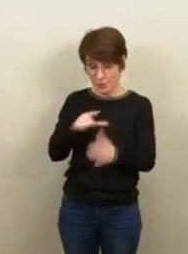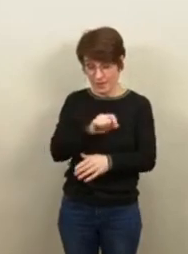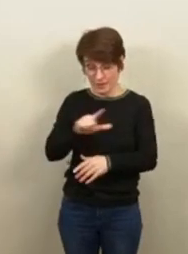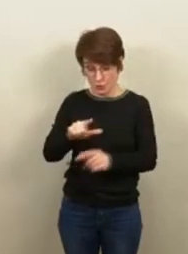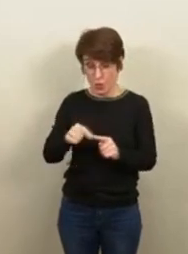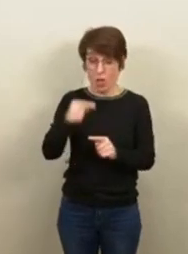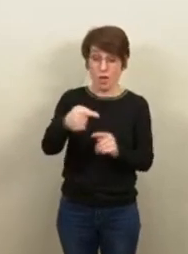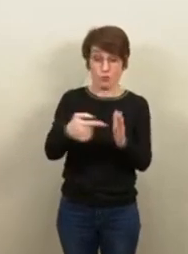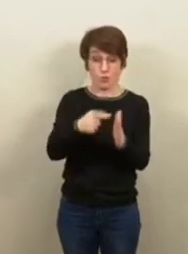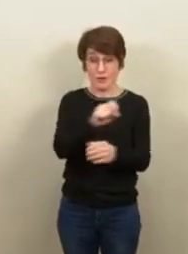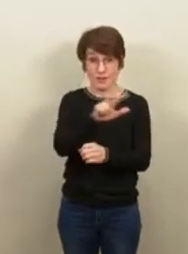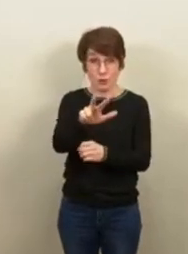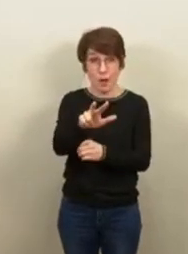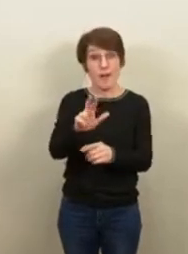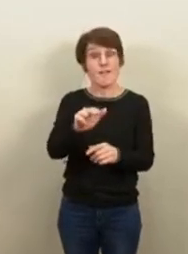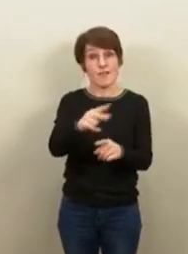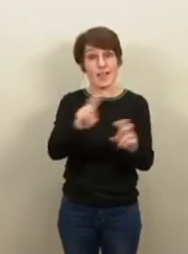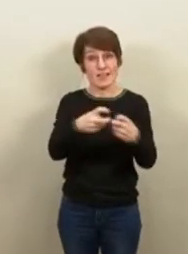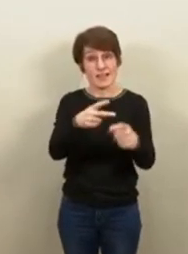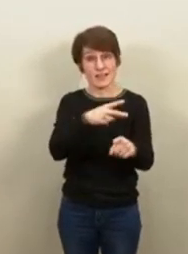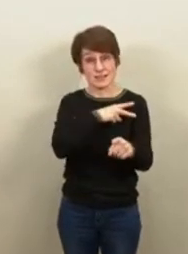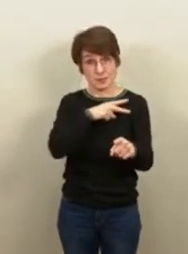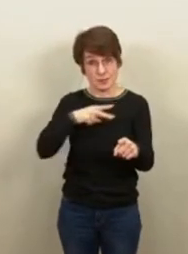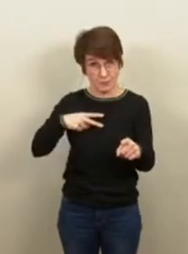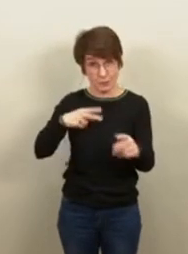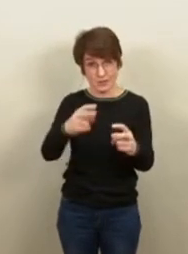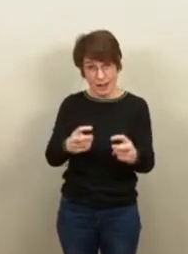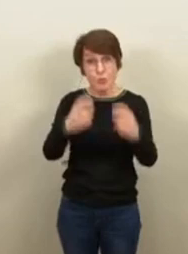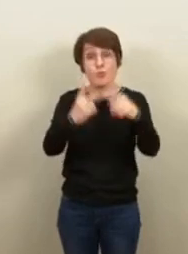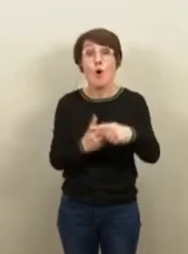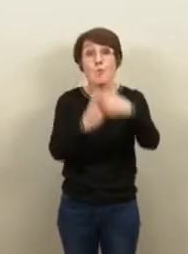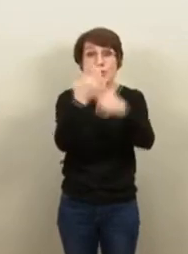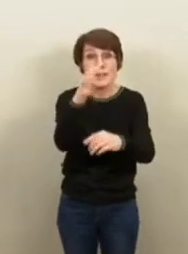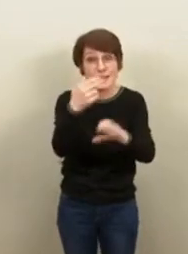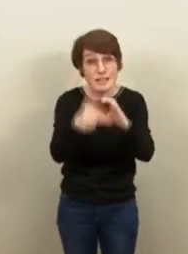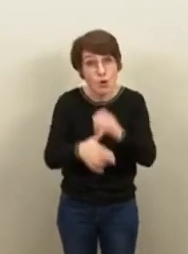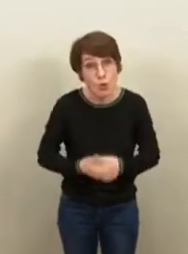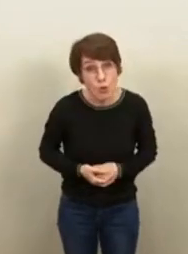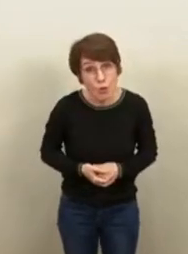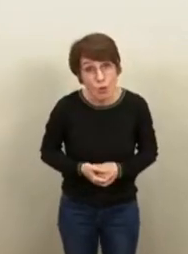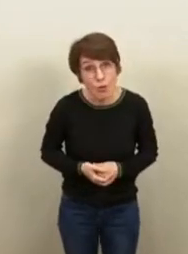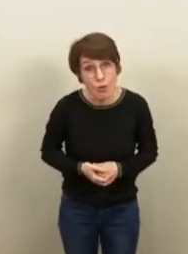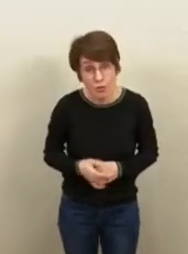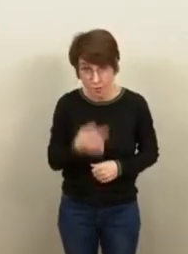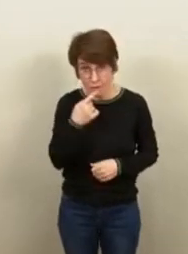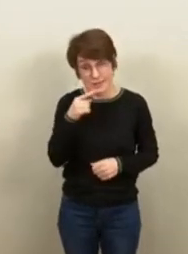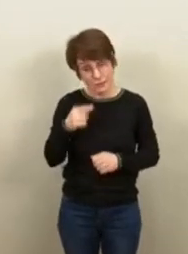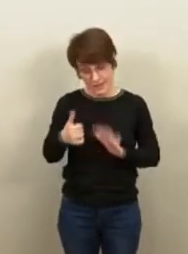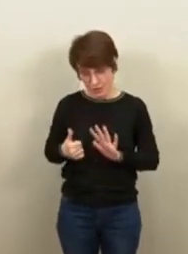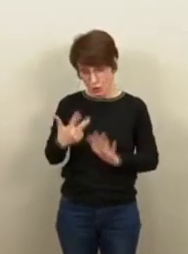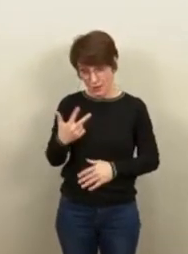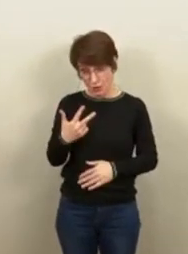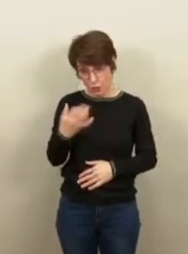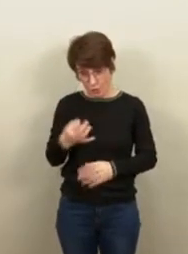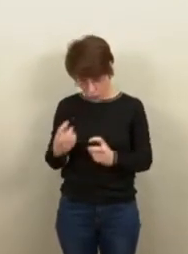2023, va voir sa taxe foncière augmenter de plus de 500 €, avec un taux qui va passer en tout de